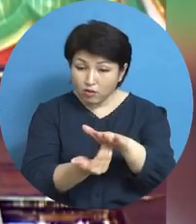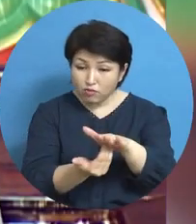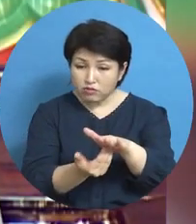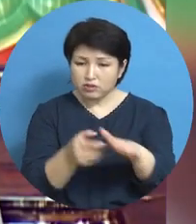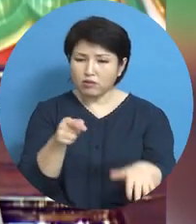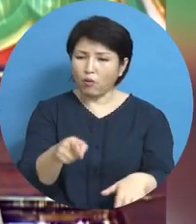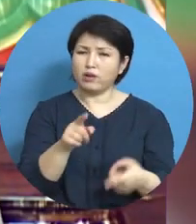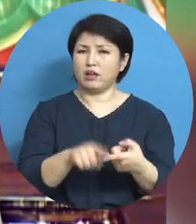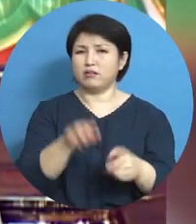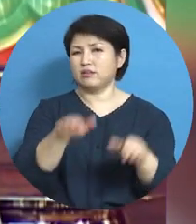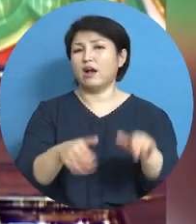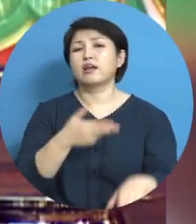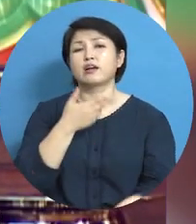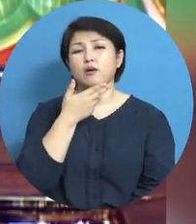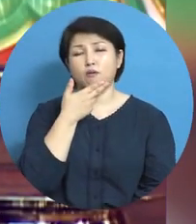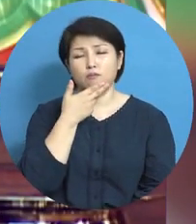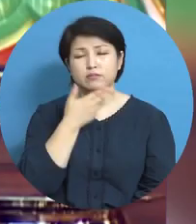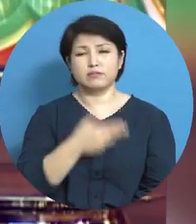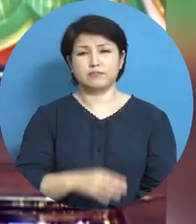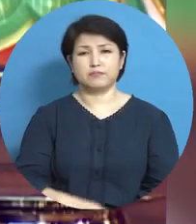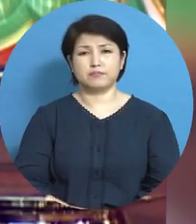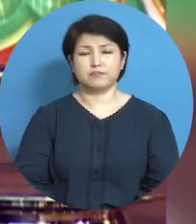아닙니다.